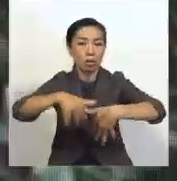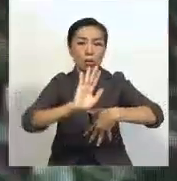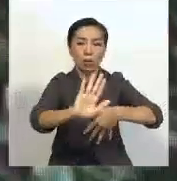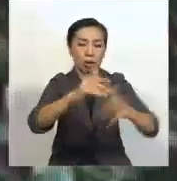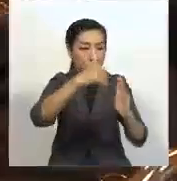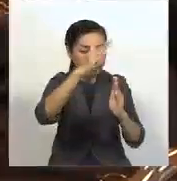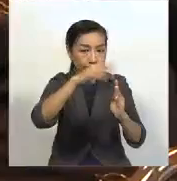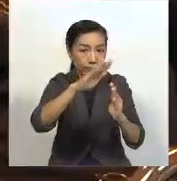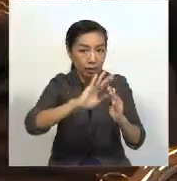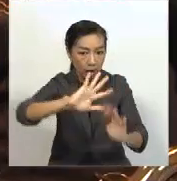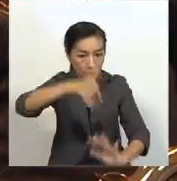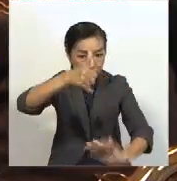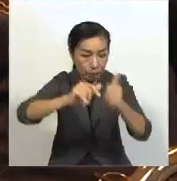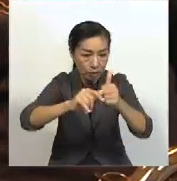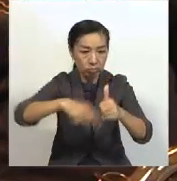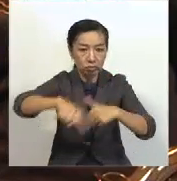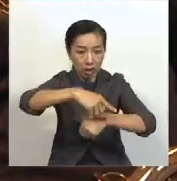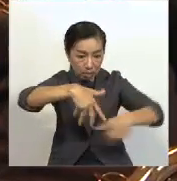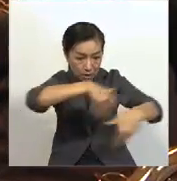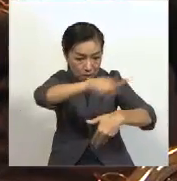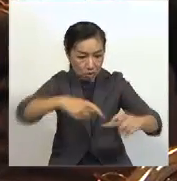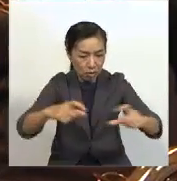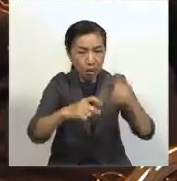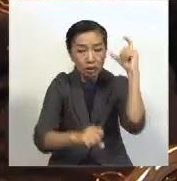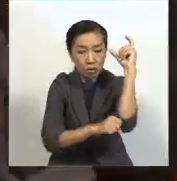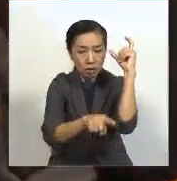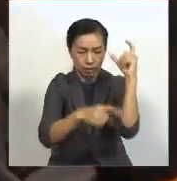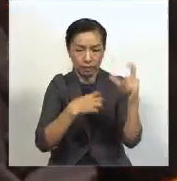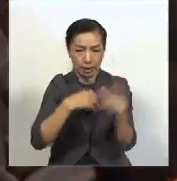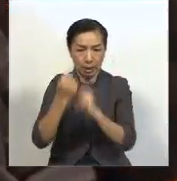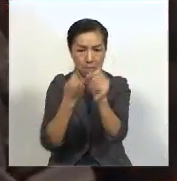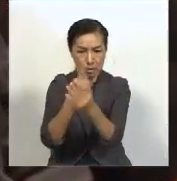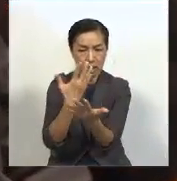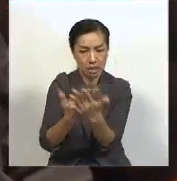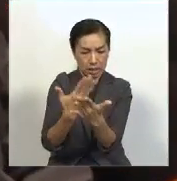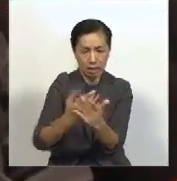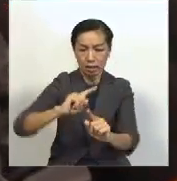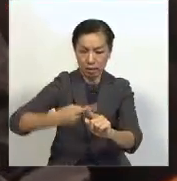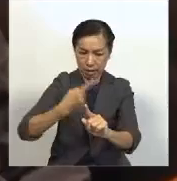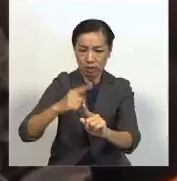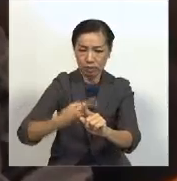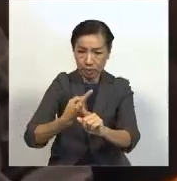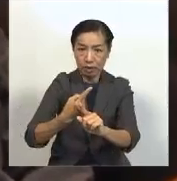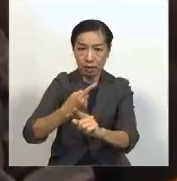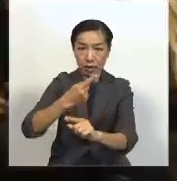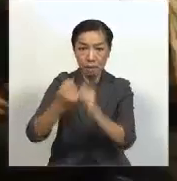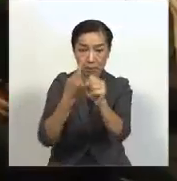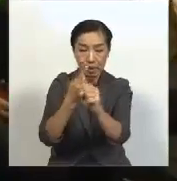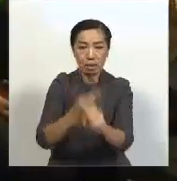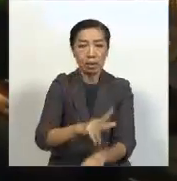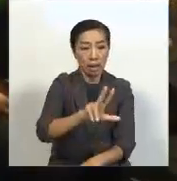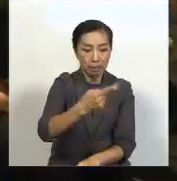องถิ่นโดยเฉพาะกลุ่มผู้ถือบัตรสวัสดิการแห่งรัฐให้มีรายได้มากกว่า 30,000 บาทต่อปีให้พัฒนาไปจนถึงการมีรายได้ 100,000 บา